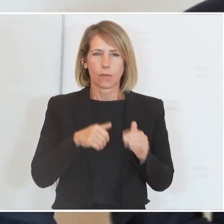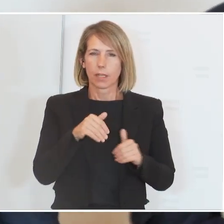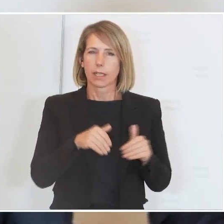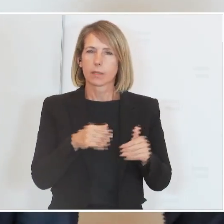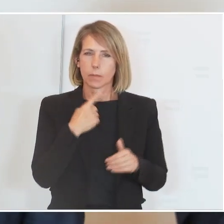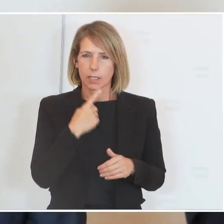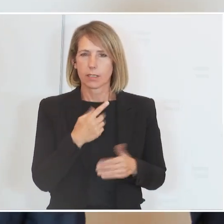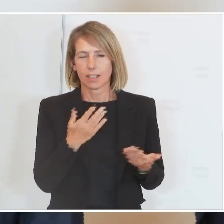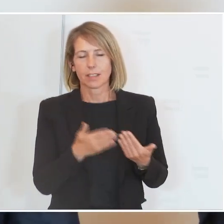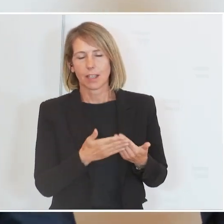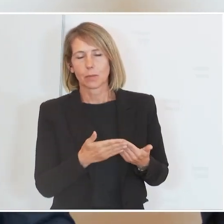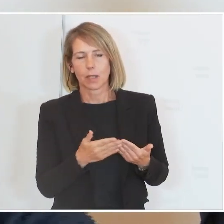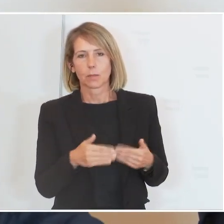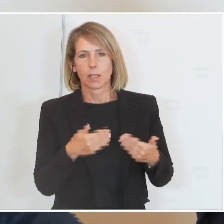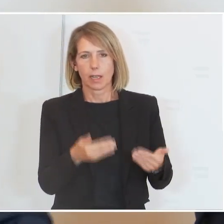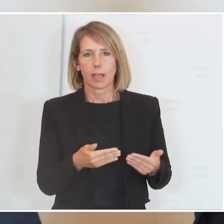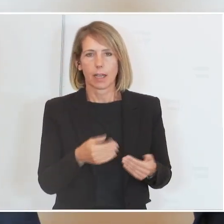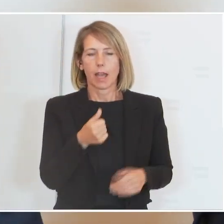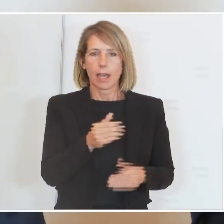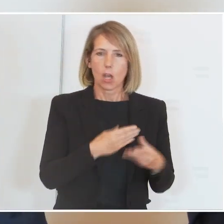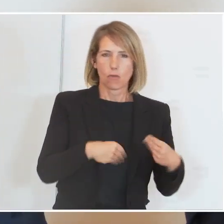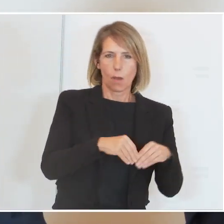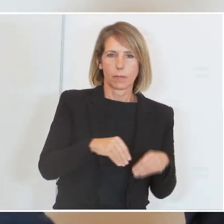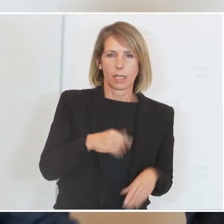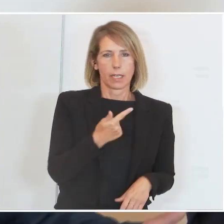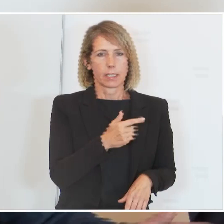Jahr 2023. Eine Familie mit zwei Kindern,